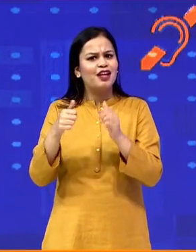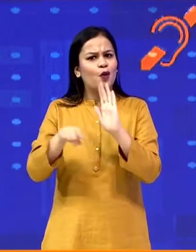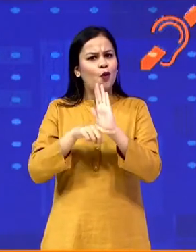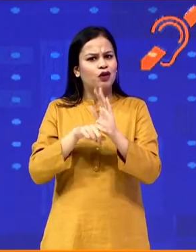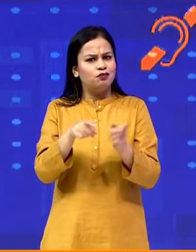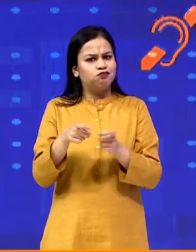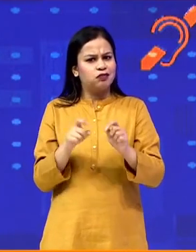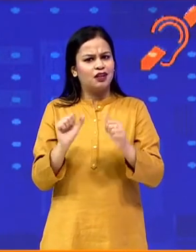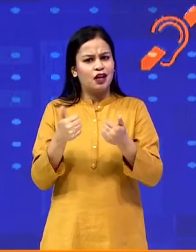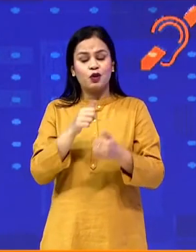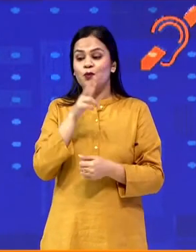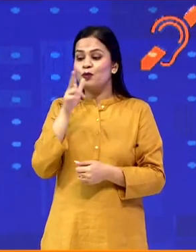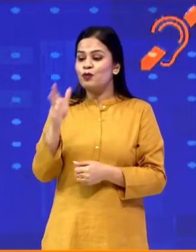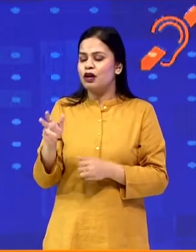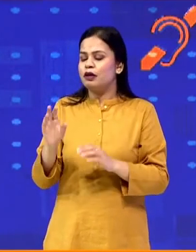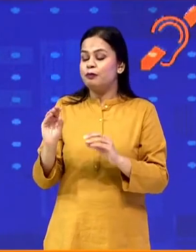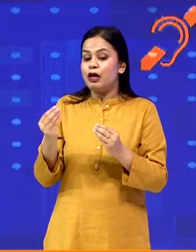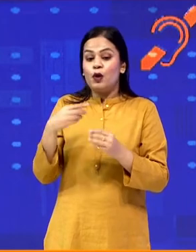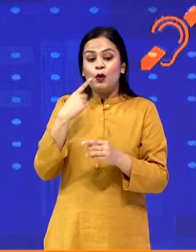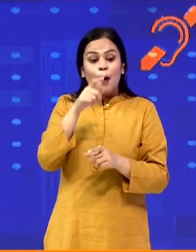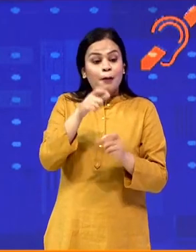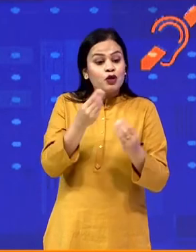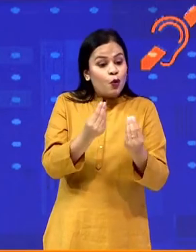पहले सवाल है